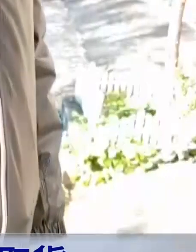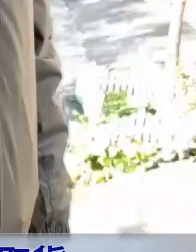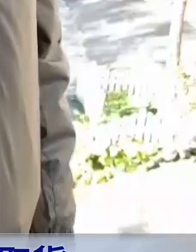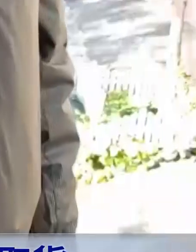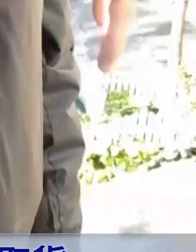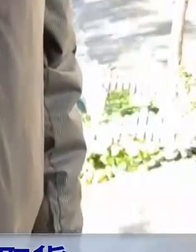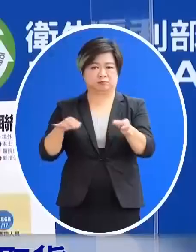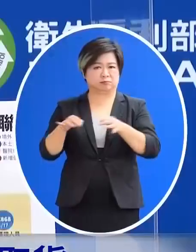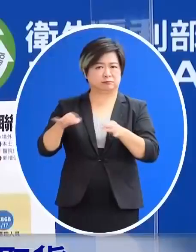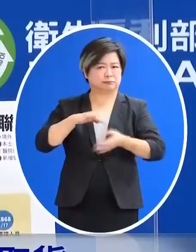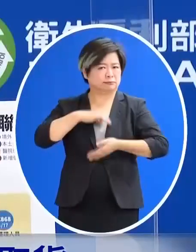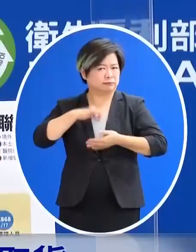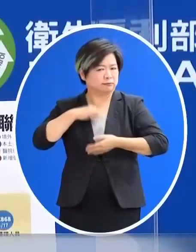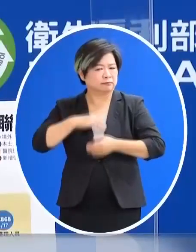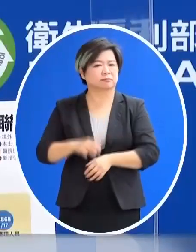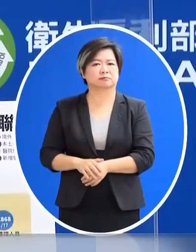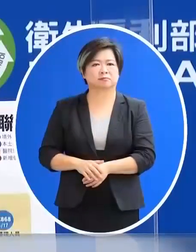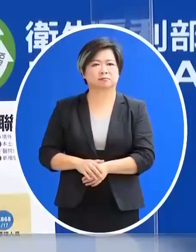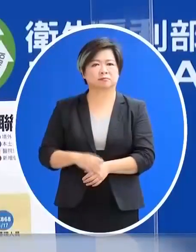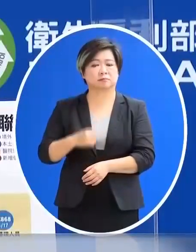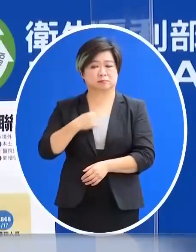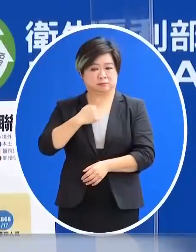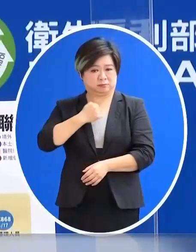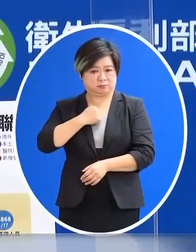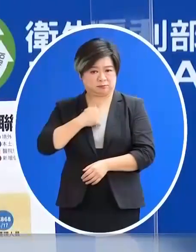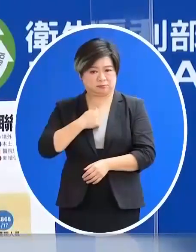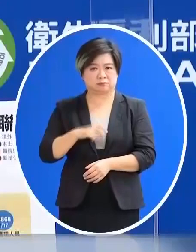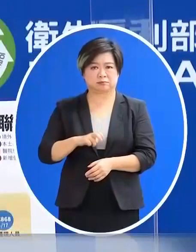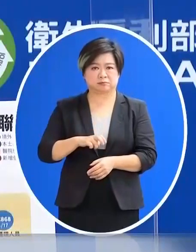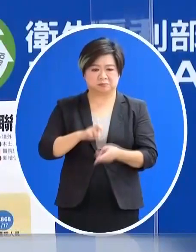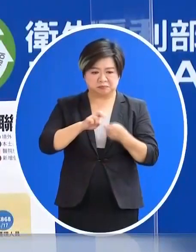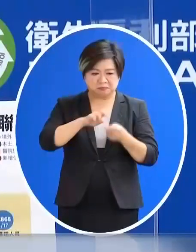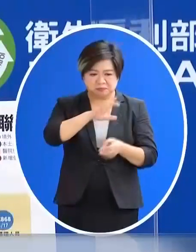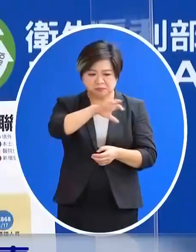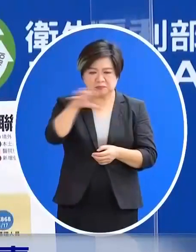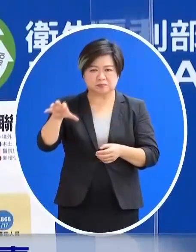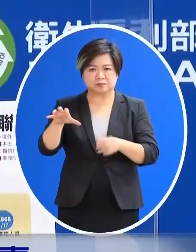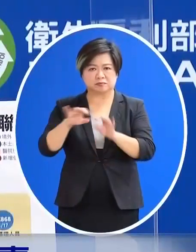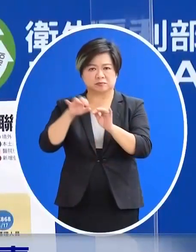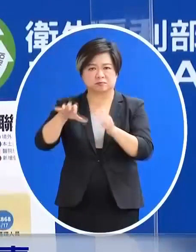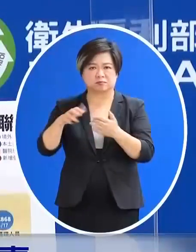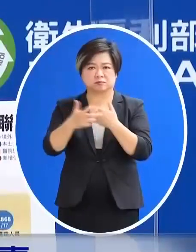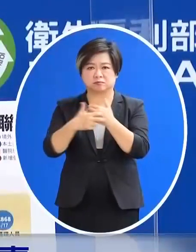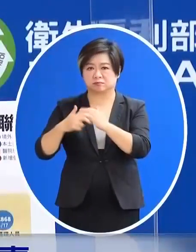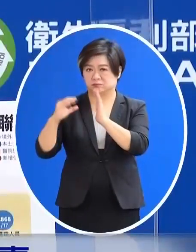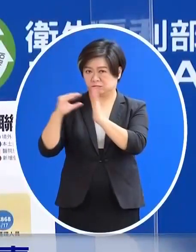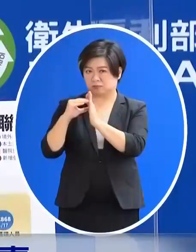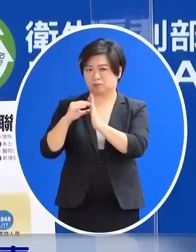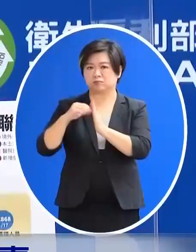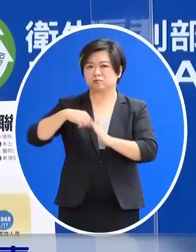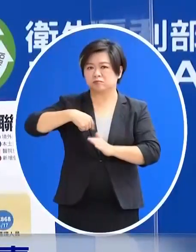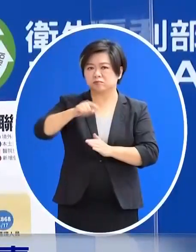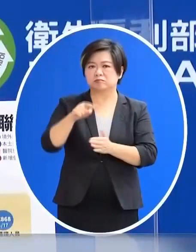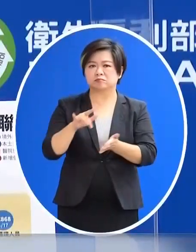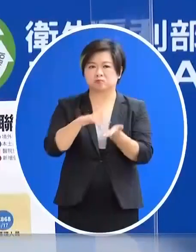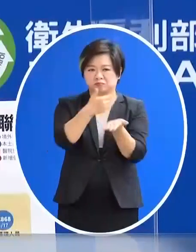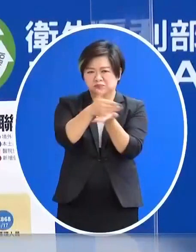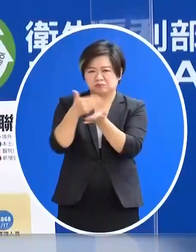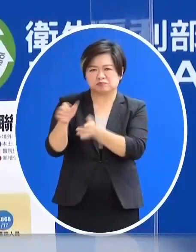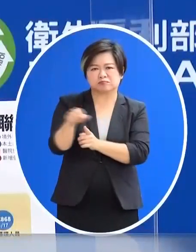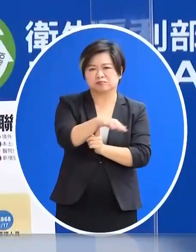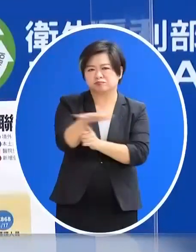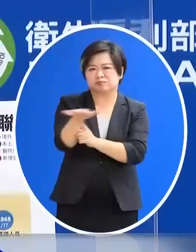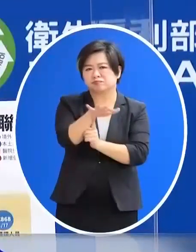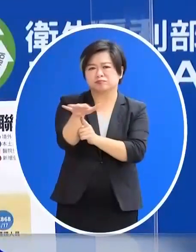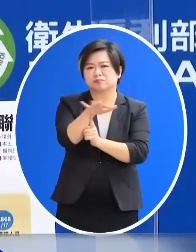才可以让他们取。 在我们知道足迹，那地方的卫生局就会去做相关的一个消毒，所以在现